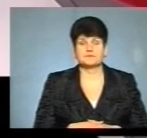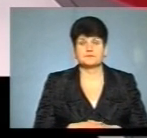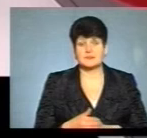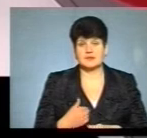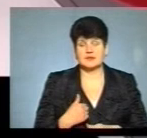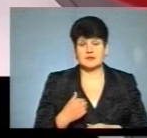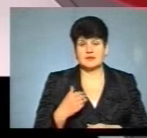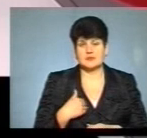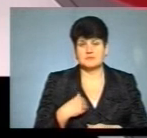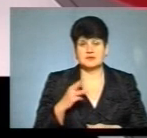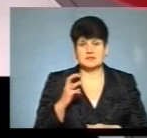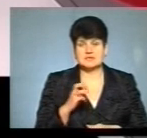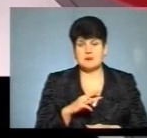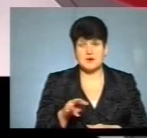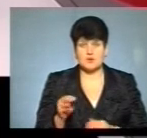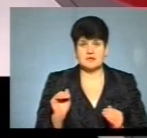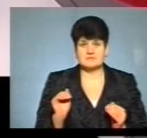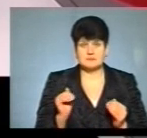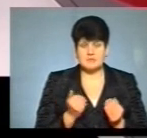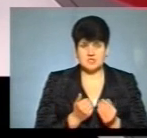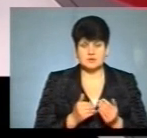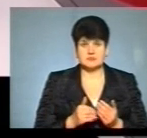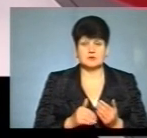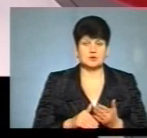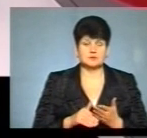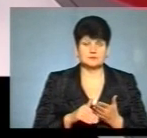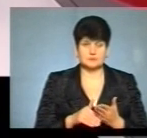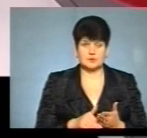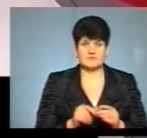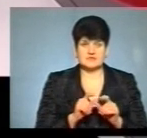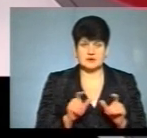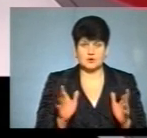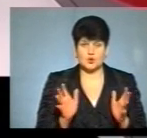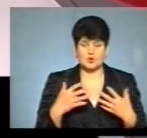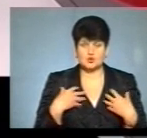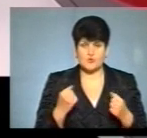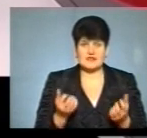майже на 300 мільйонів зменшилася субвенція по закладах охорони здоров'я на утримання